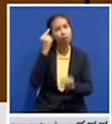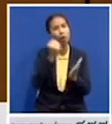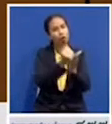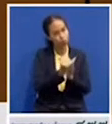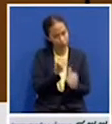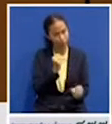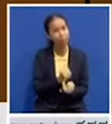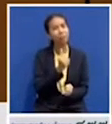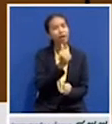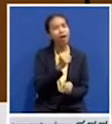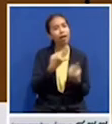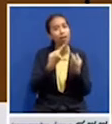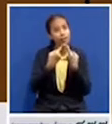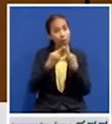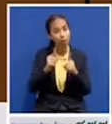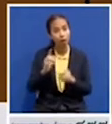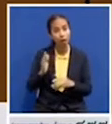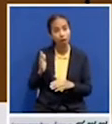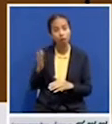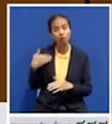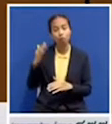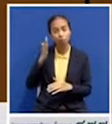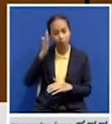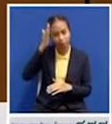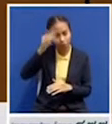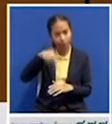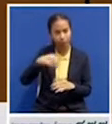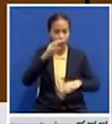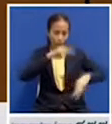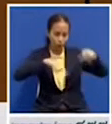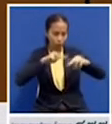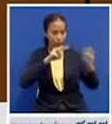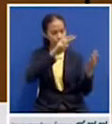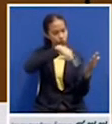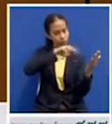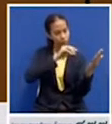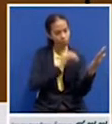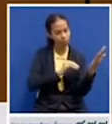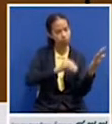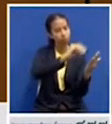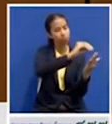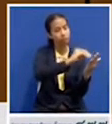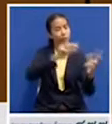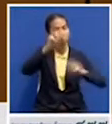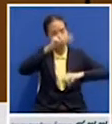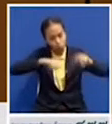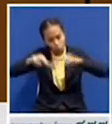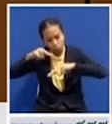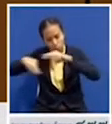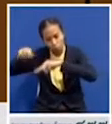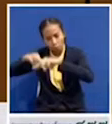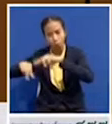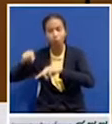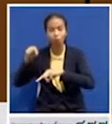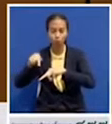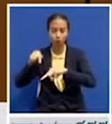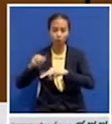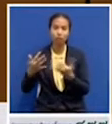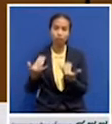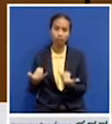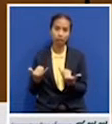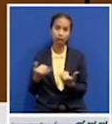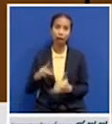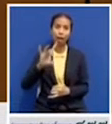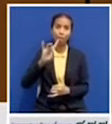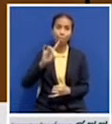อมาเนี่ยเราสั่งให้มีการสำรวจทั่วประเทศเหมือนที่ท่านสมาชิกผู้ทรงเกียรติได้บอกไปเมื่อสักครู่เนี่ยครับในพื้นที่8ล้านกว่า